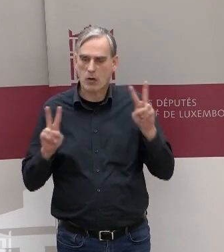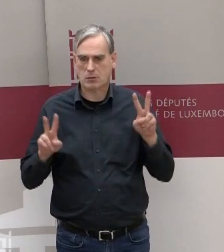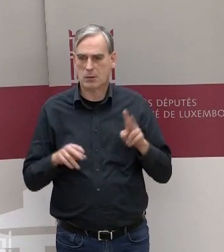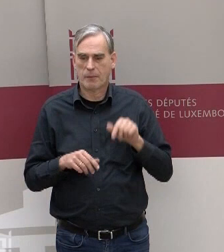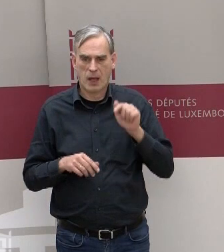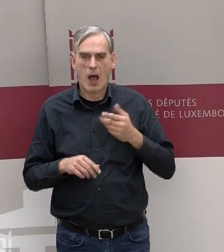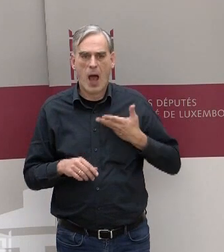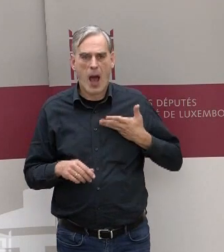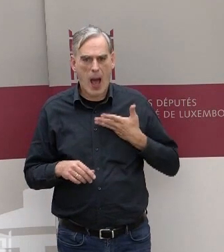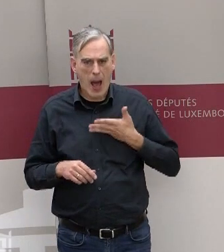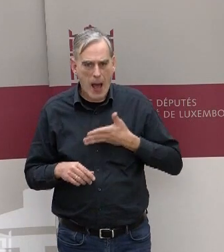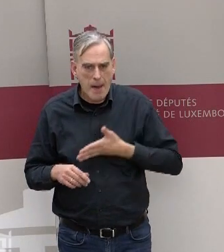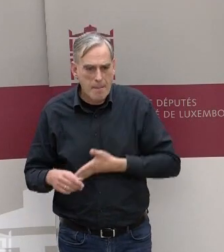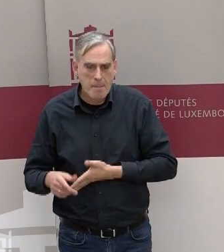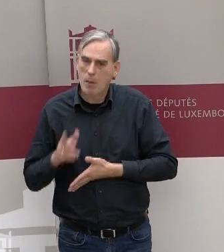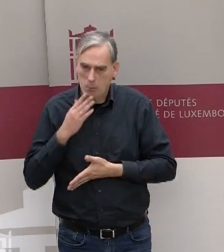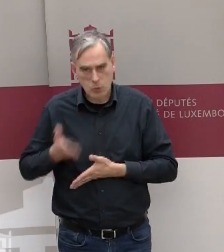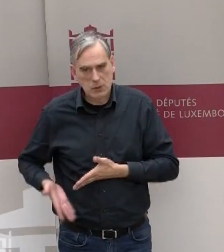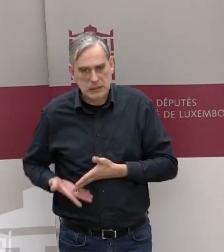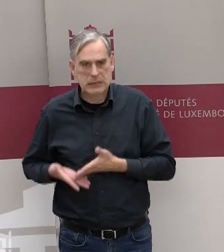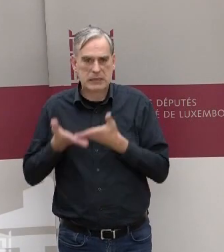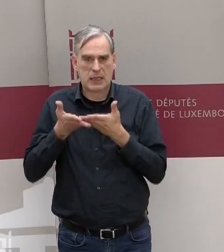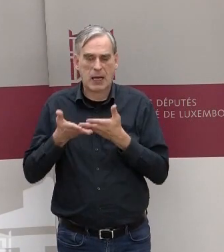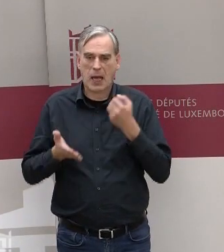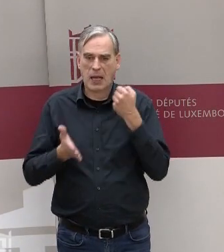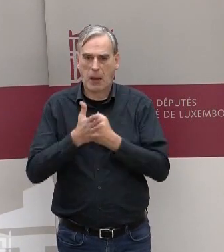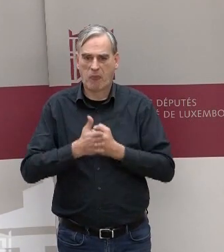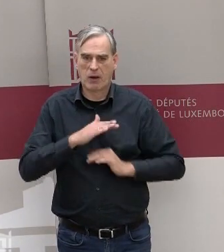bekämpfen. Das sollte ein Krisenbudget sein,